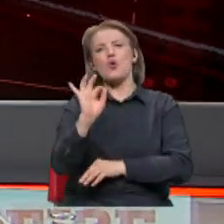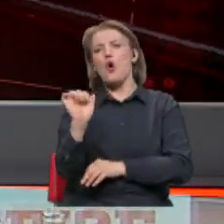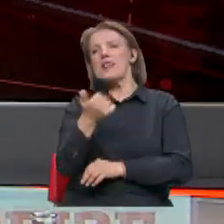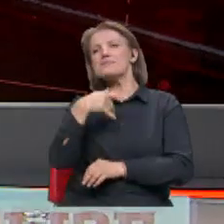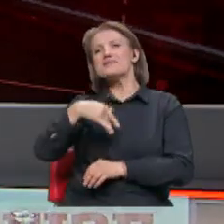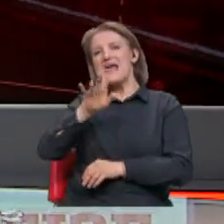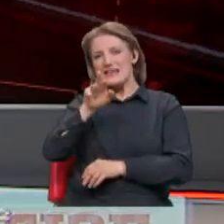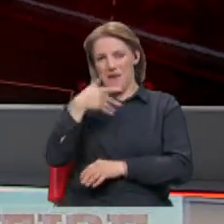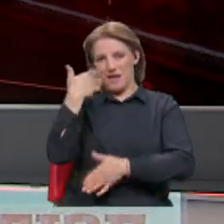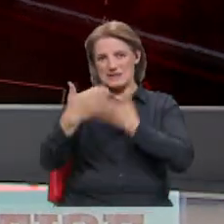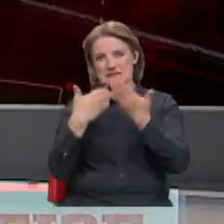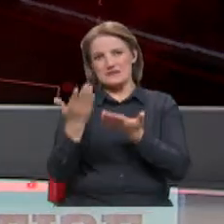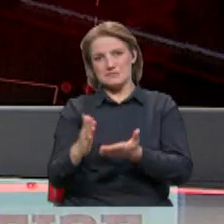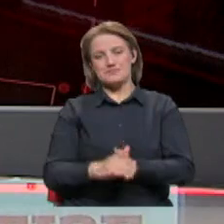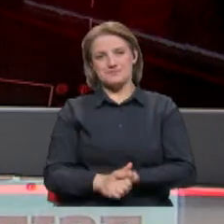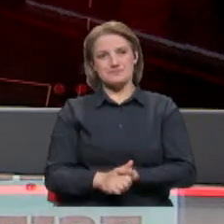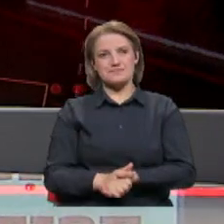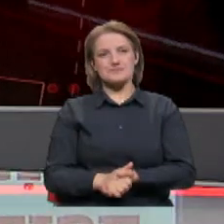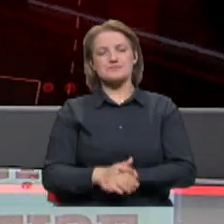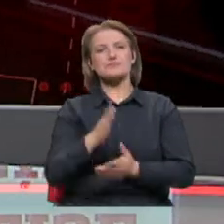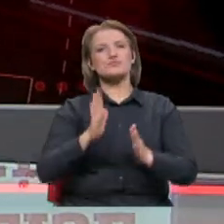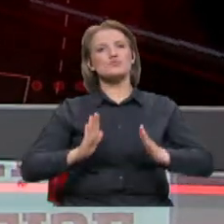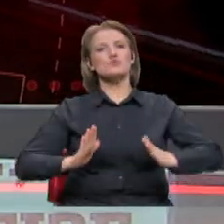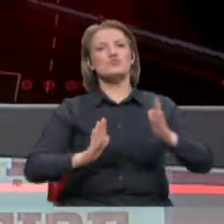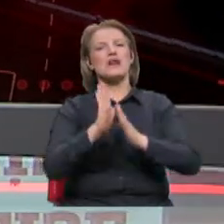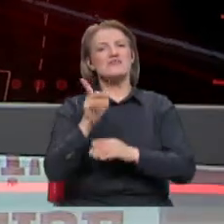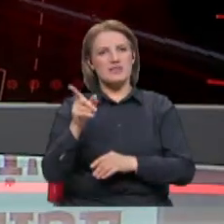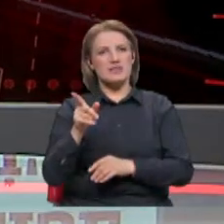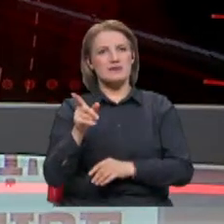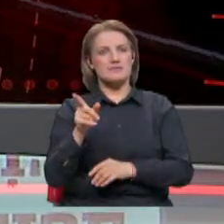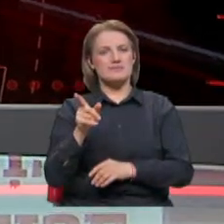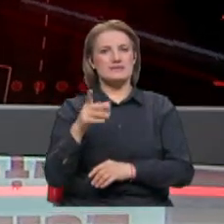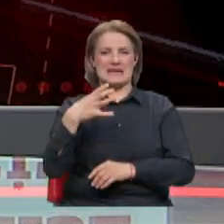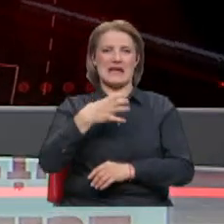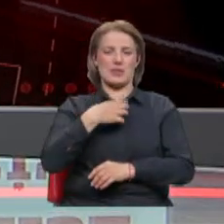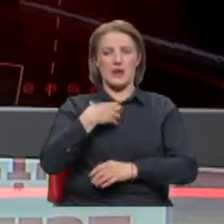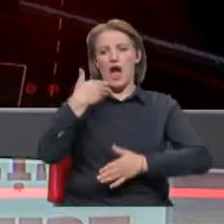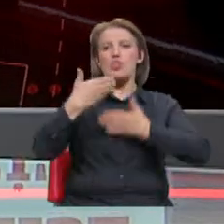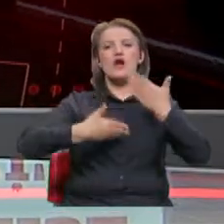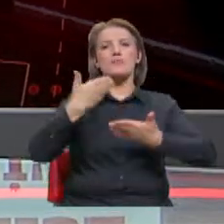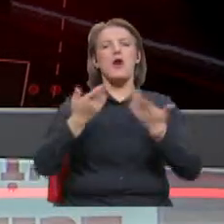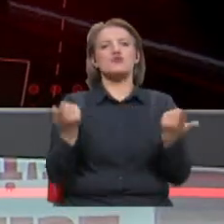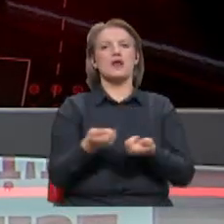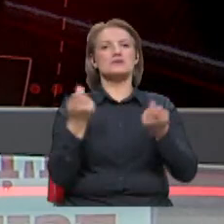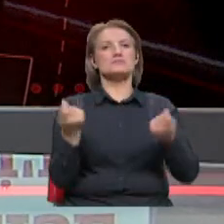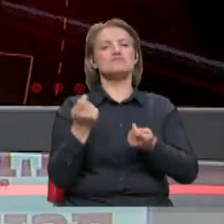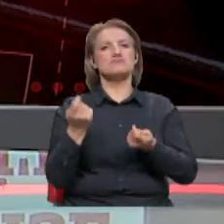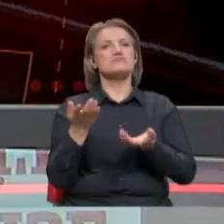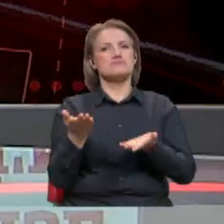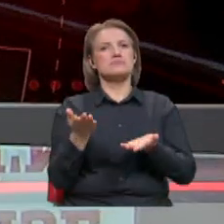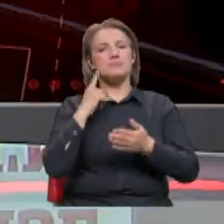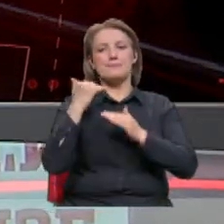değilmiş gibi de anlatıldı bir de muhalefette atağa kalktı kendini anlatmaya çalıştı Hatta Aslında